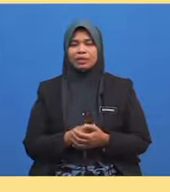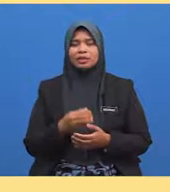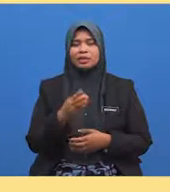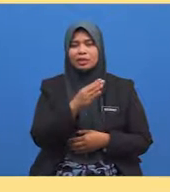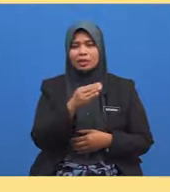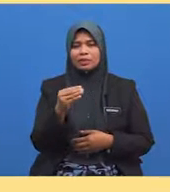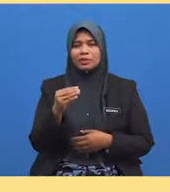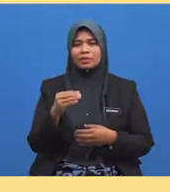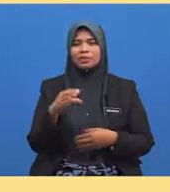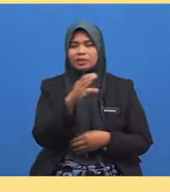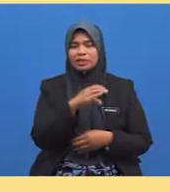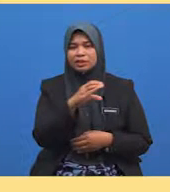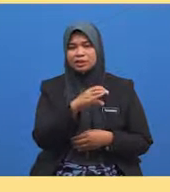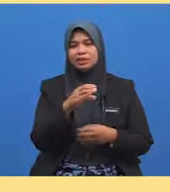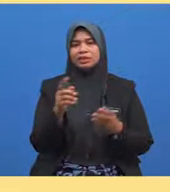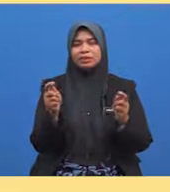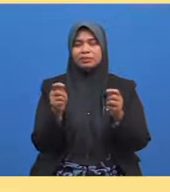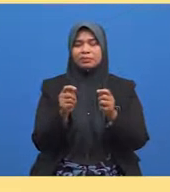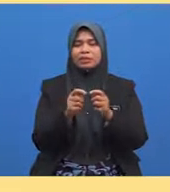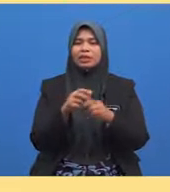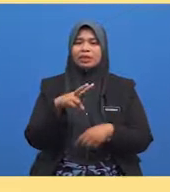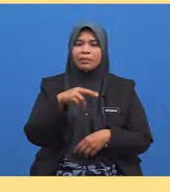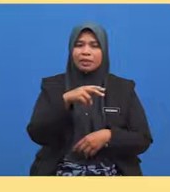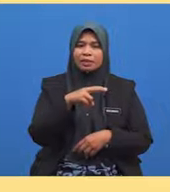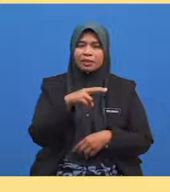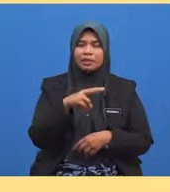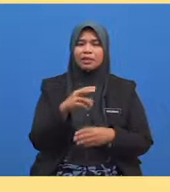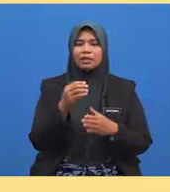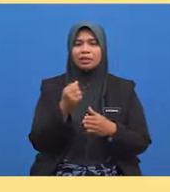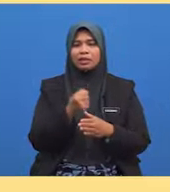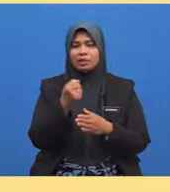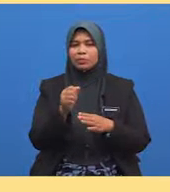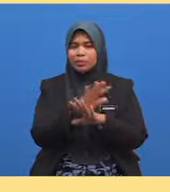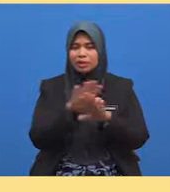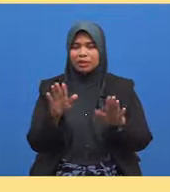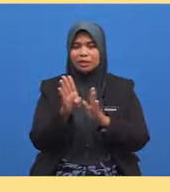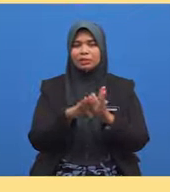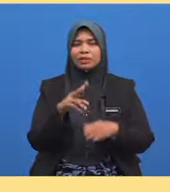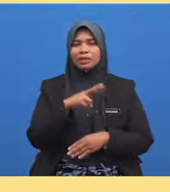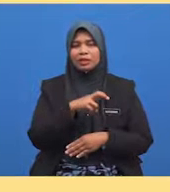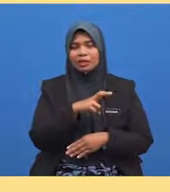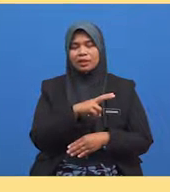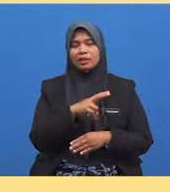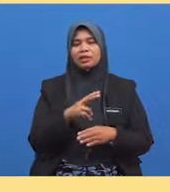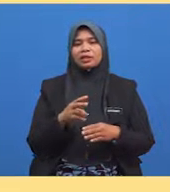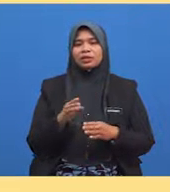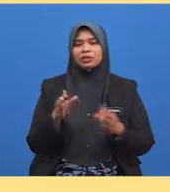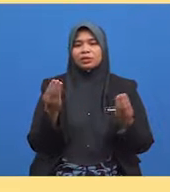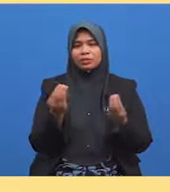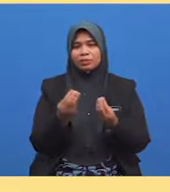mengikut ciri-ciri seperti berkaki atau tidak berkaki, jumlah pasang